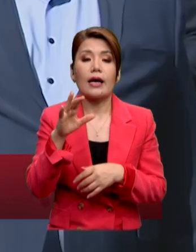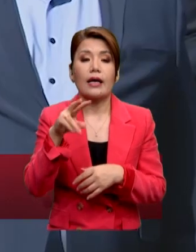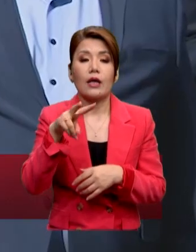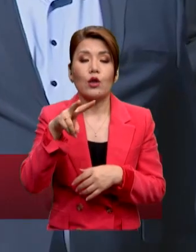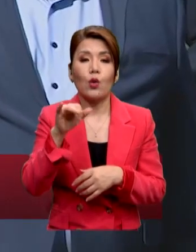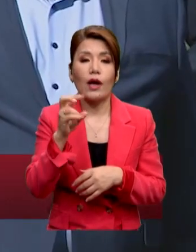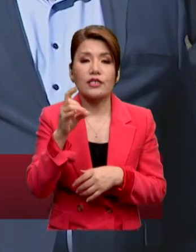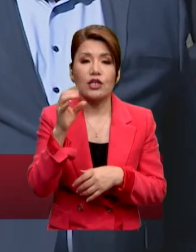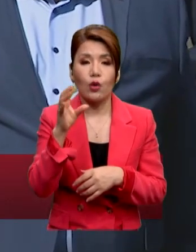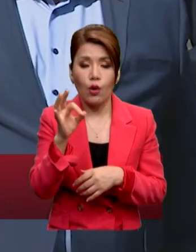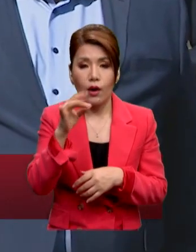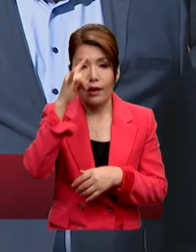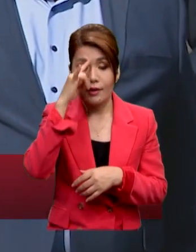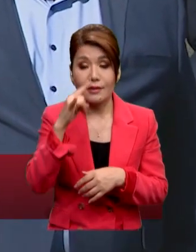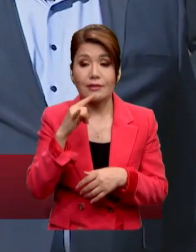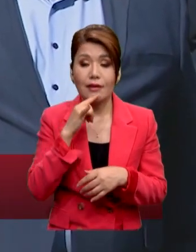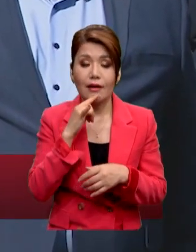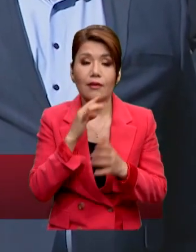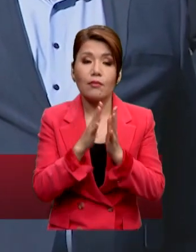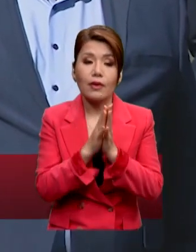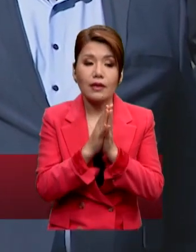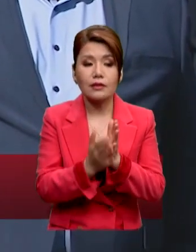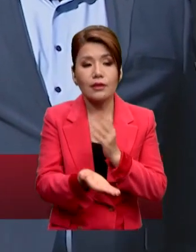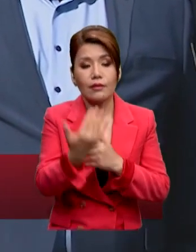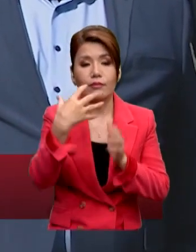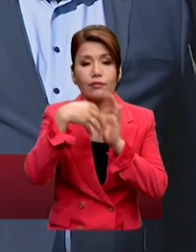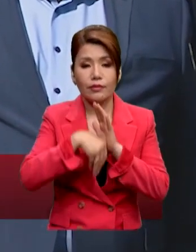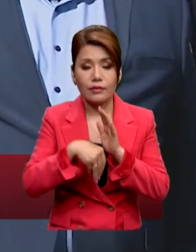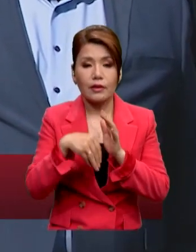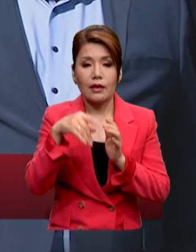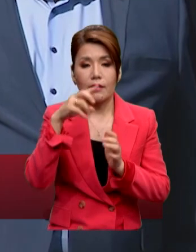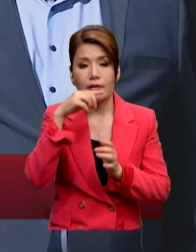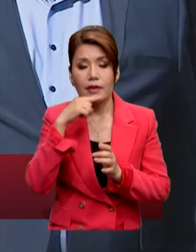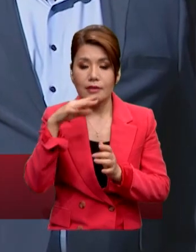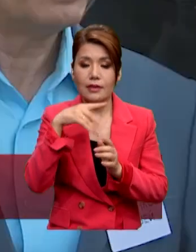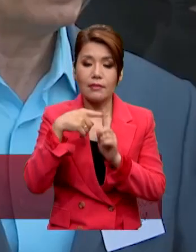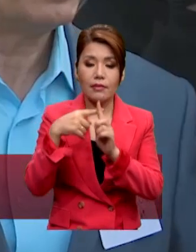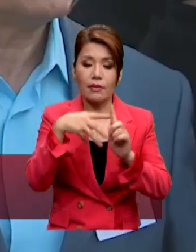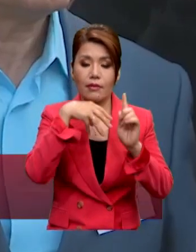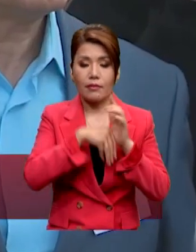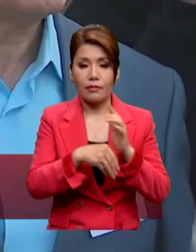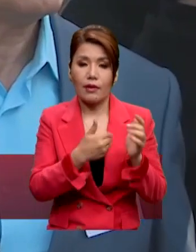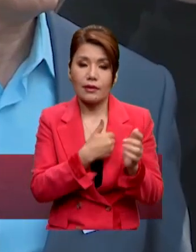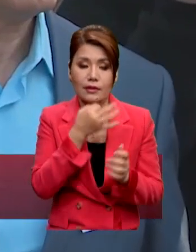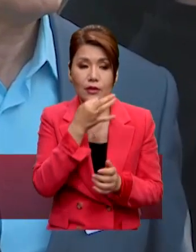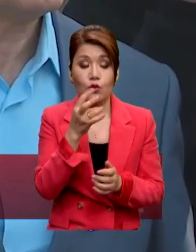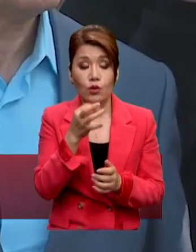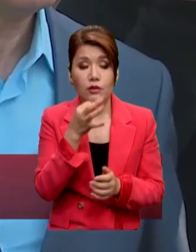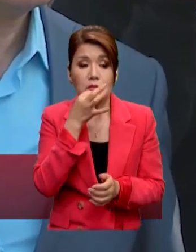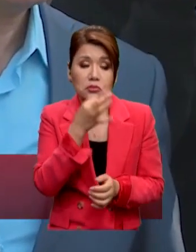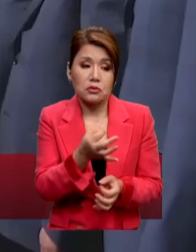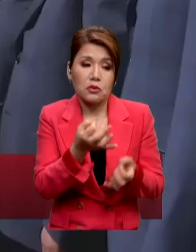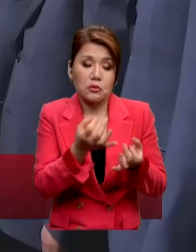Григорьевич Лукашенко Қазақстанға одақтас мемлекетке кіруді ұсынды. Мен оның әзіліне жоғары баға бердім. Менің ойымша, бұған